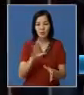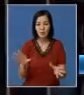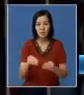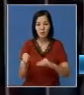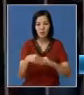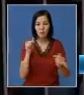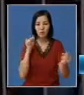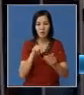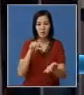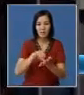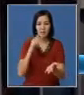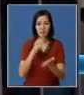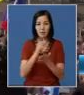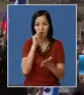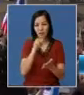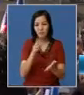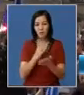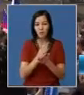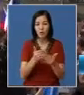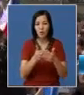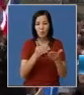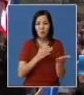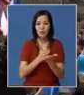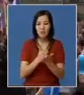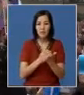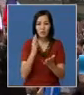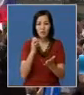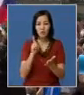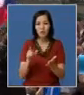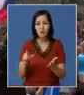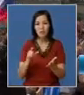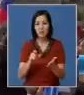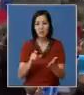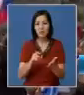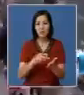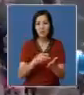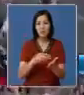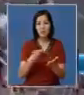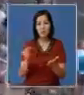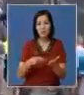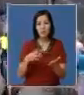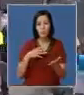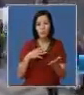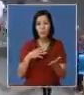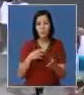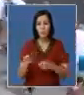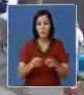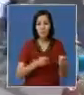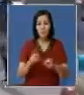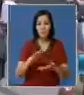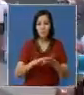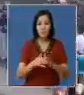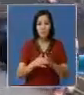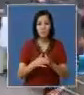жемқорлыққа қатысы бар деп айыптап отыр. Бұған дейін саясаткерге қарсы 400 адам петицияға қол қойған екен, әзірге жергілікті билік жағдайға